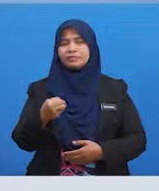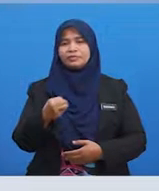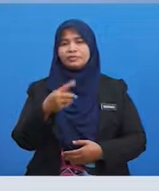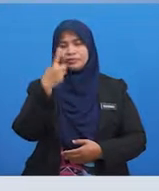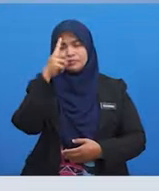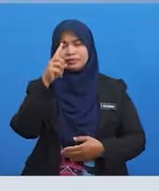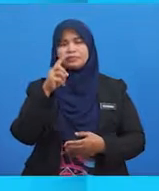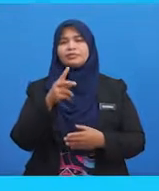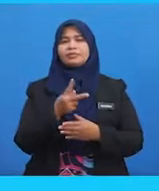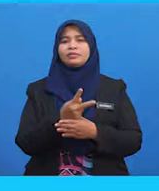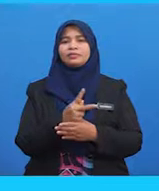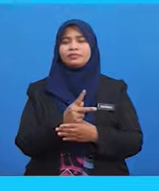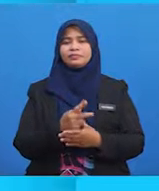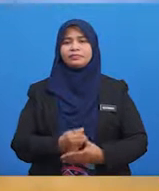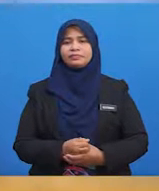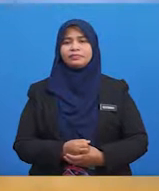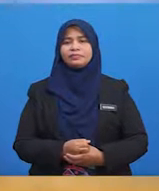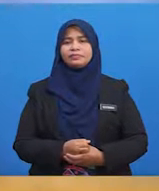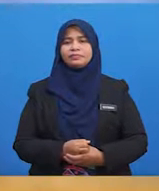untuk dikongsikan.